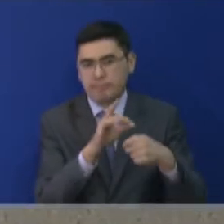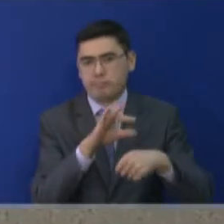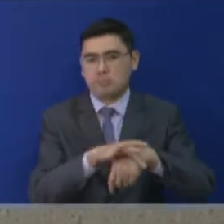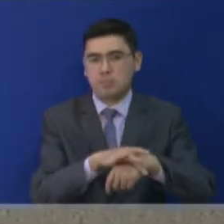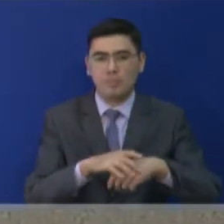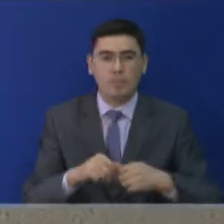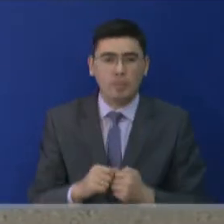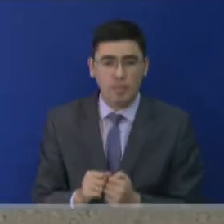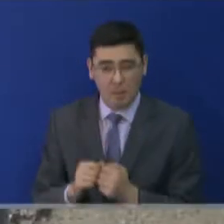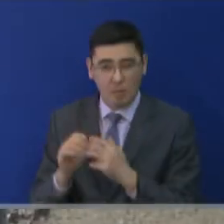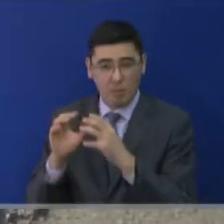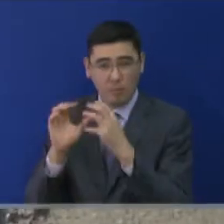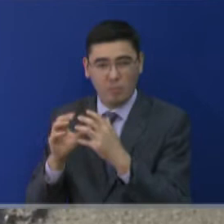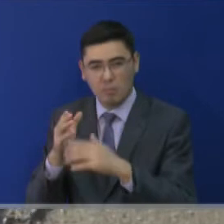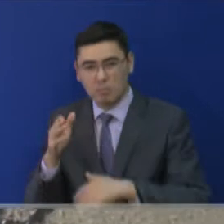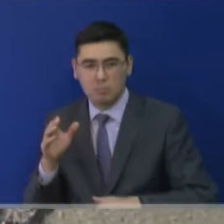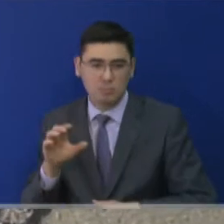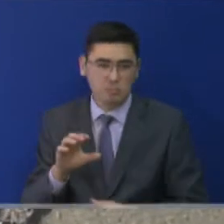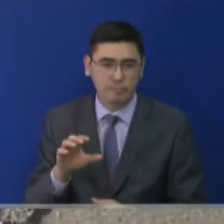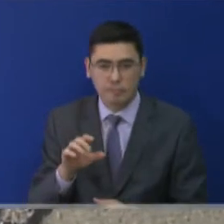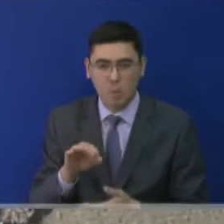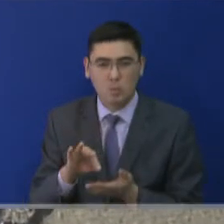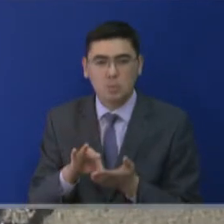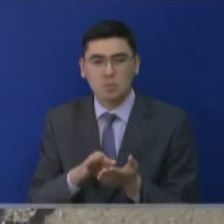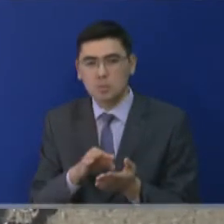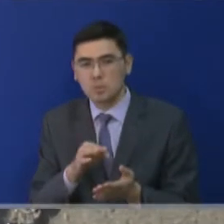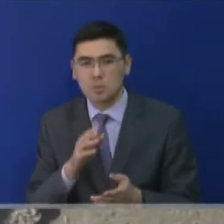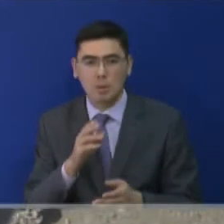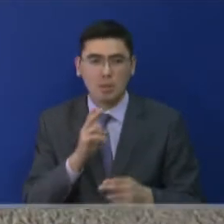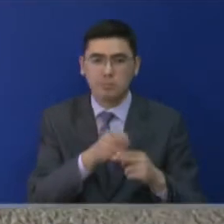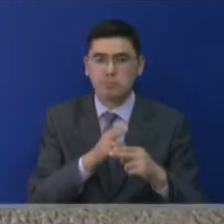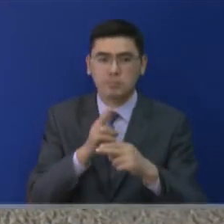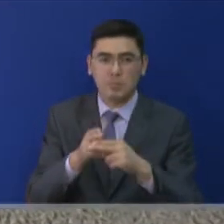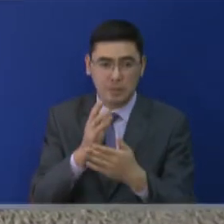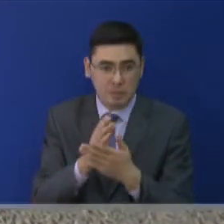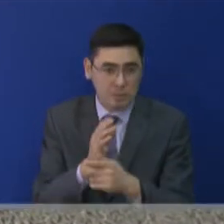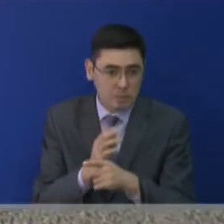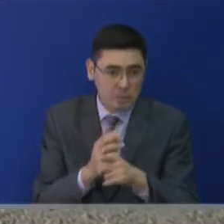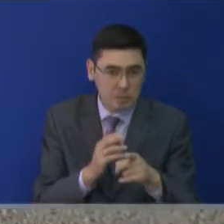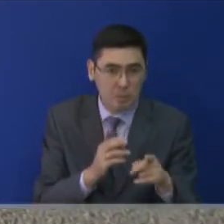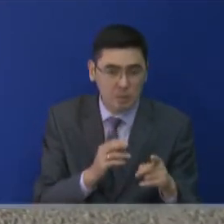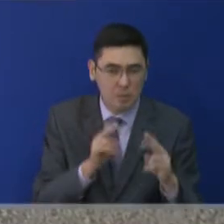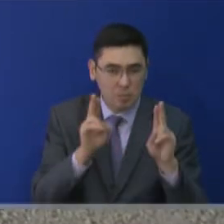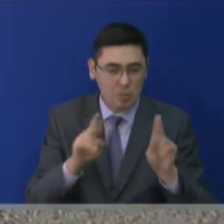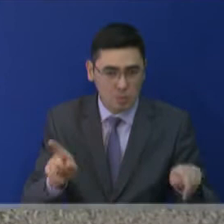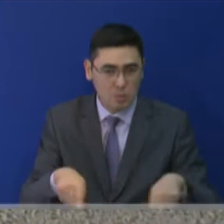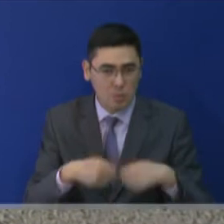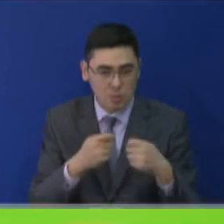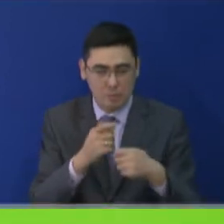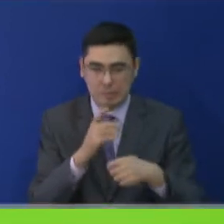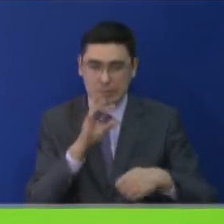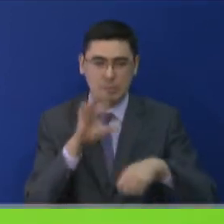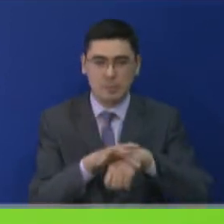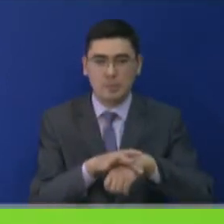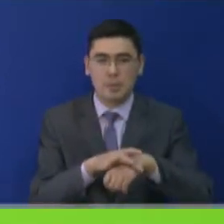Автобус жедел алдын алу іс-шарасы қоғамдық көлік жүргізушілері тарапынан жасалатын ереже бұзушылықтарды анықтап, жол қозғалысы мен